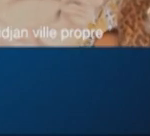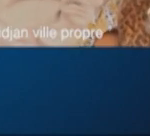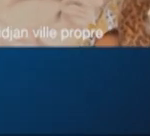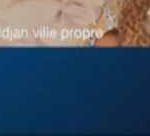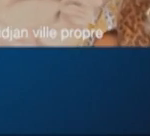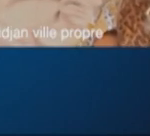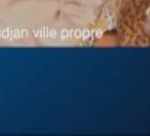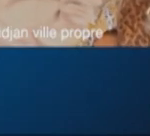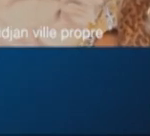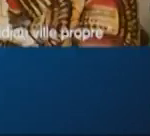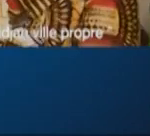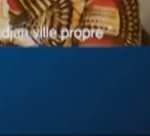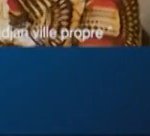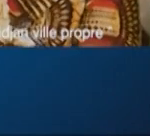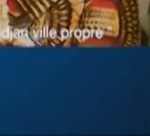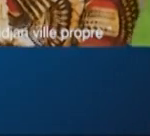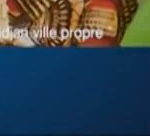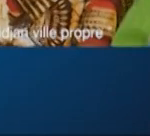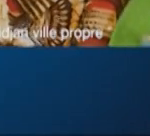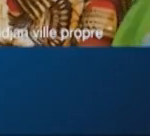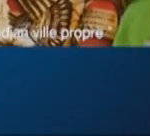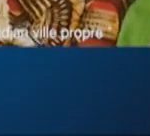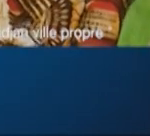capitale la perle des lagunes.